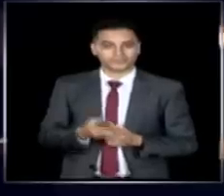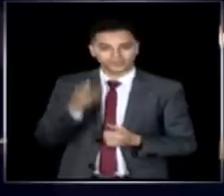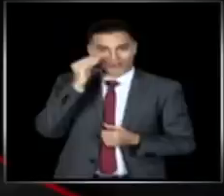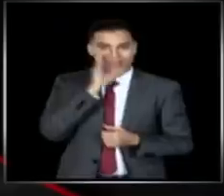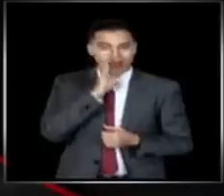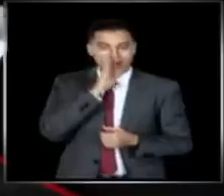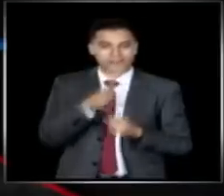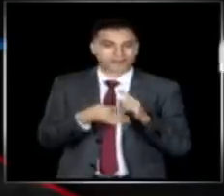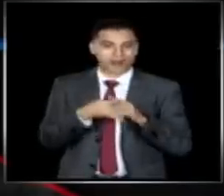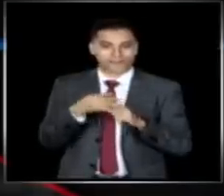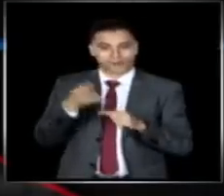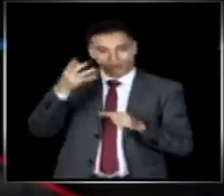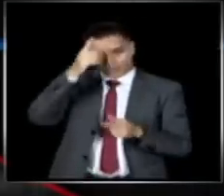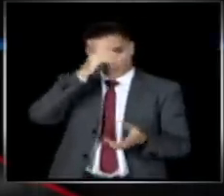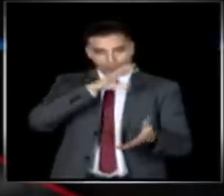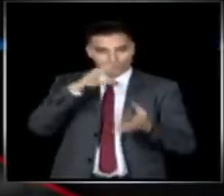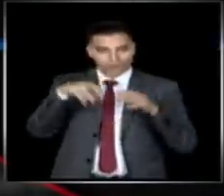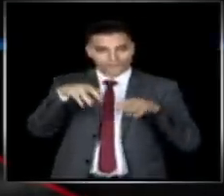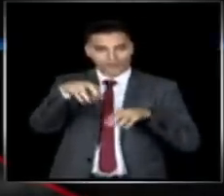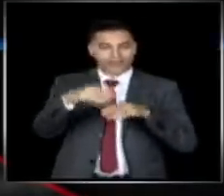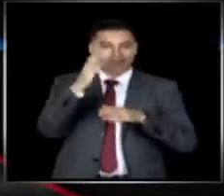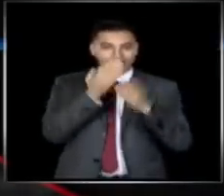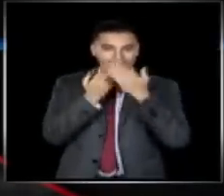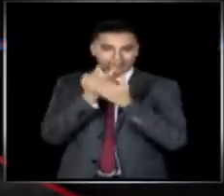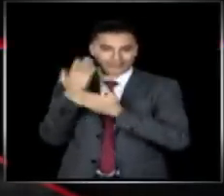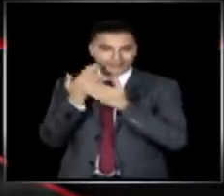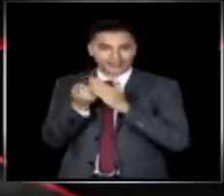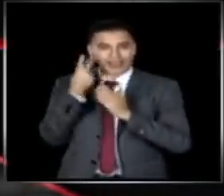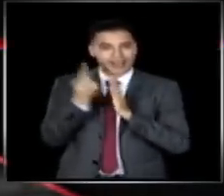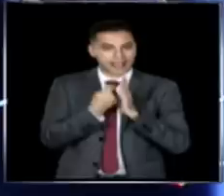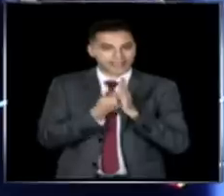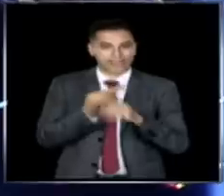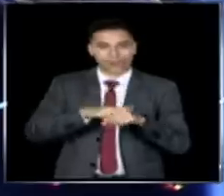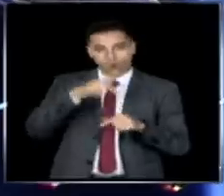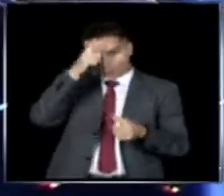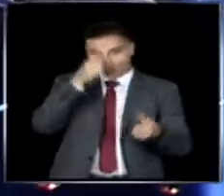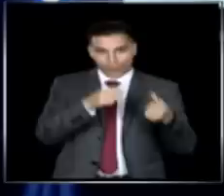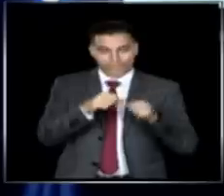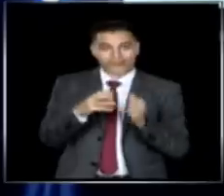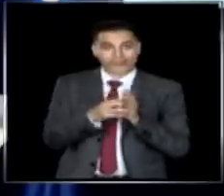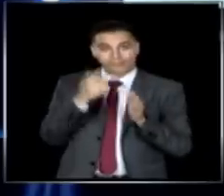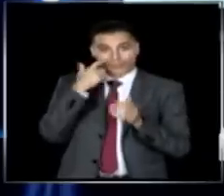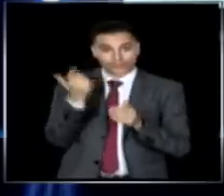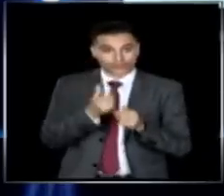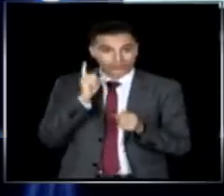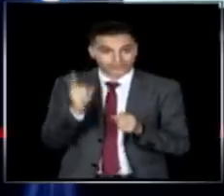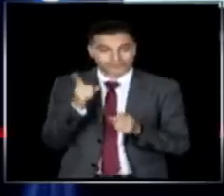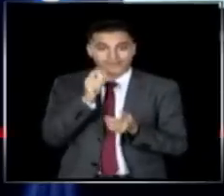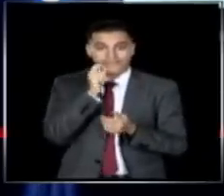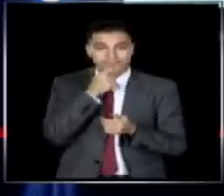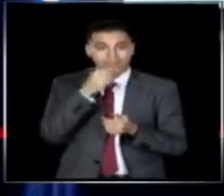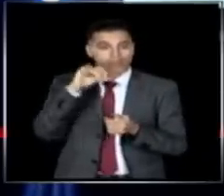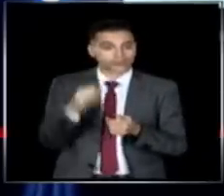العلم 4 أجزاء: جغرافيا، تاريخ، أدب وعلوم. جامعة عين شمس إمتى